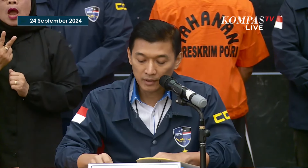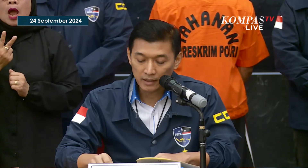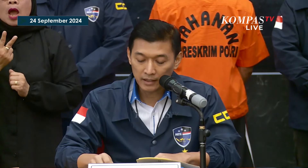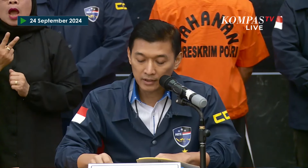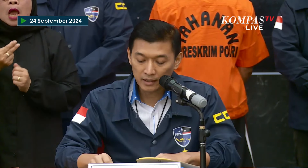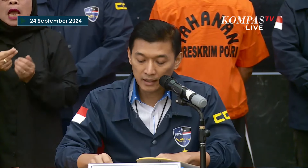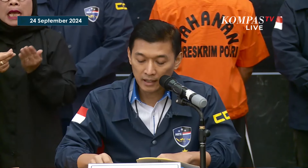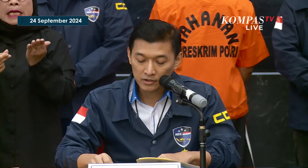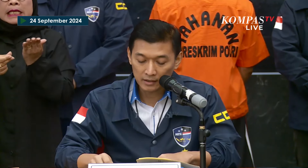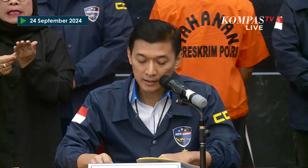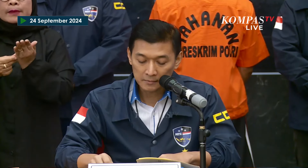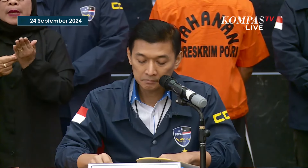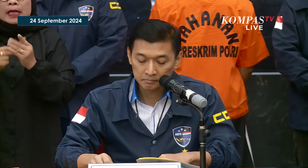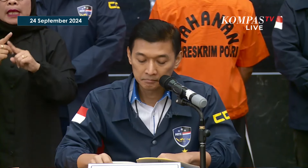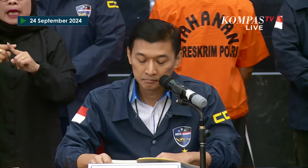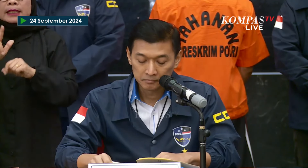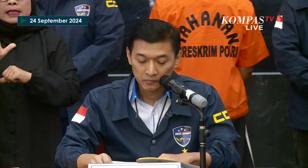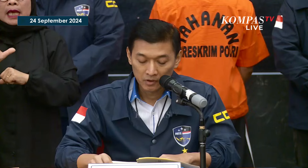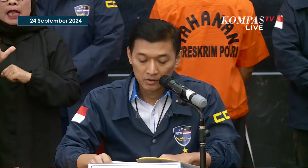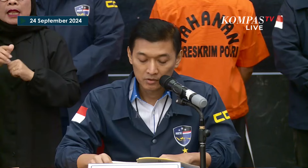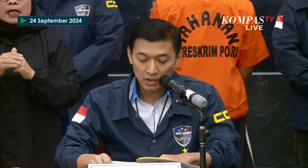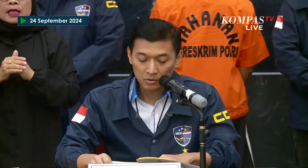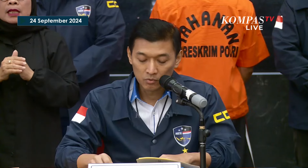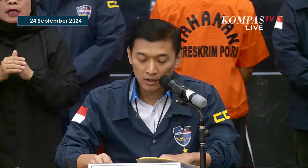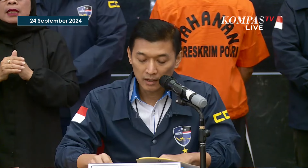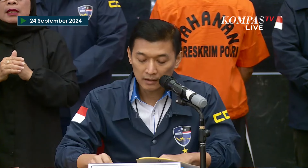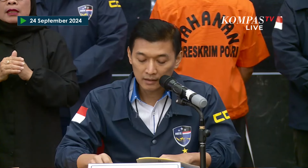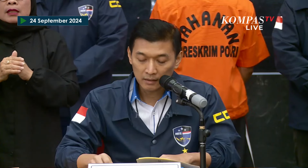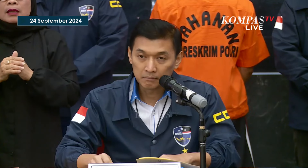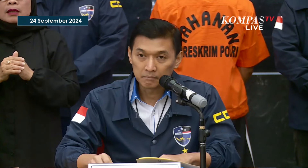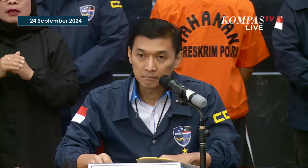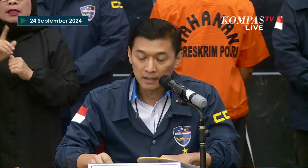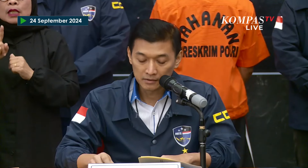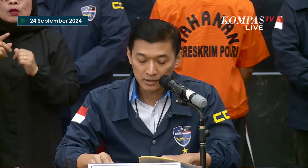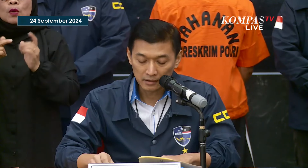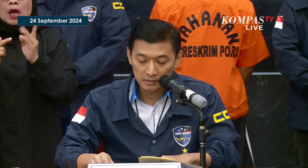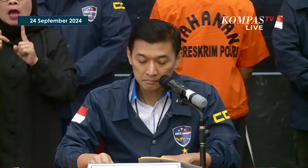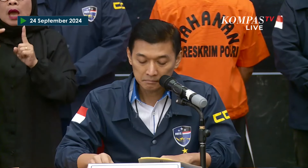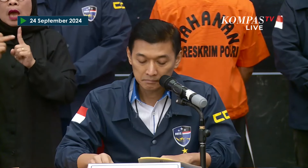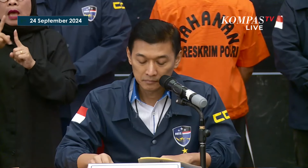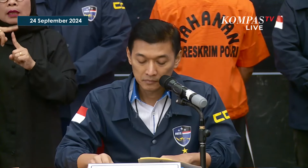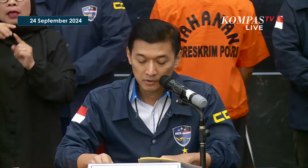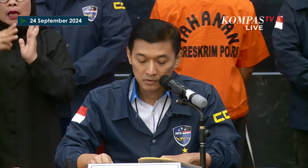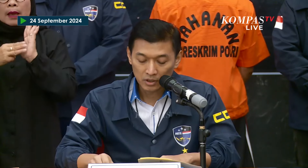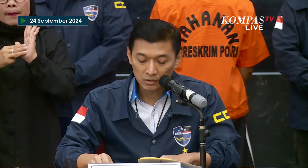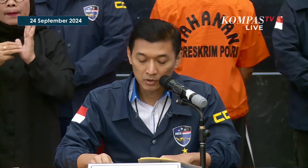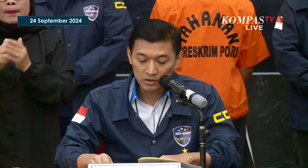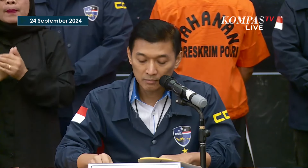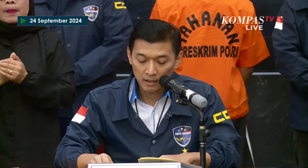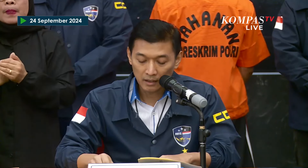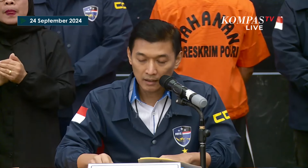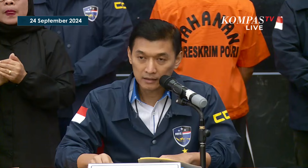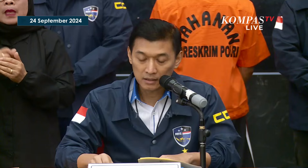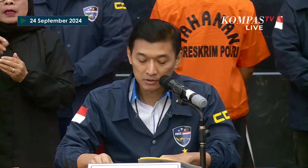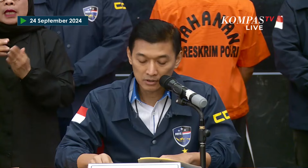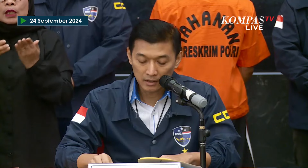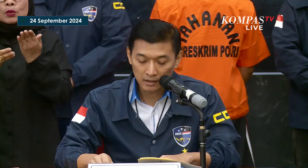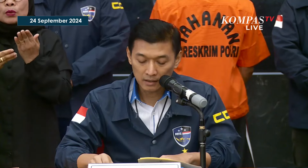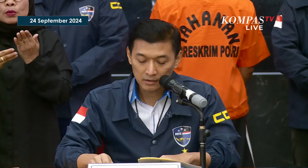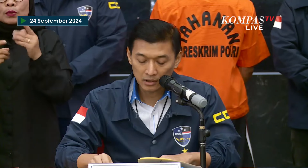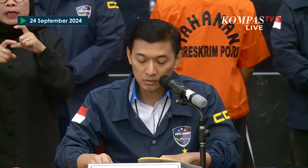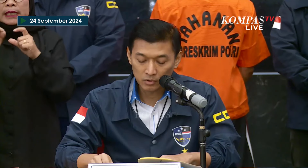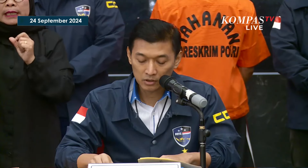card provider XL Asiata, satu buah ATM Bank Jatim, satu buah SIM A atas